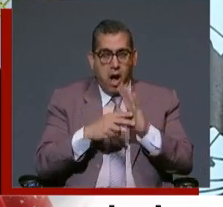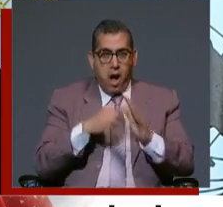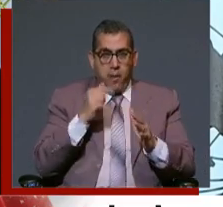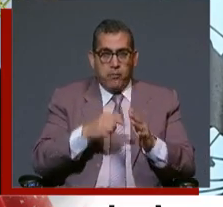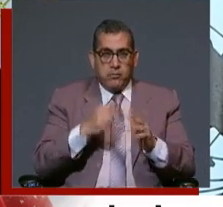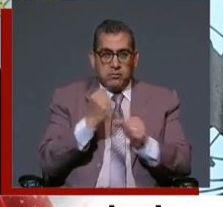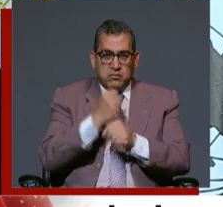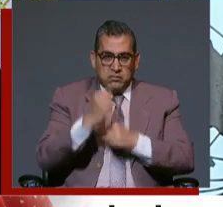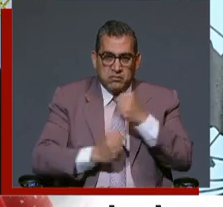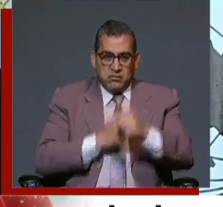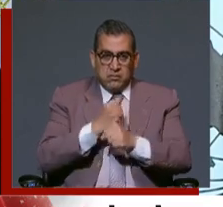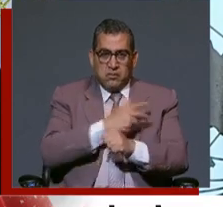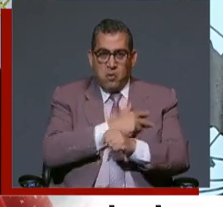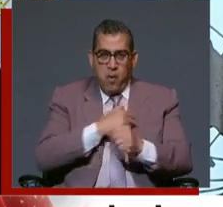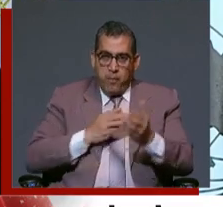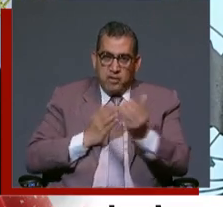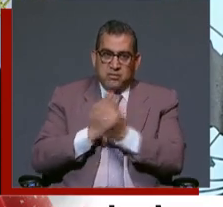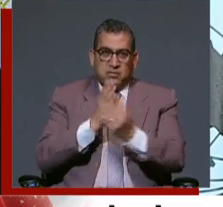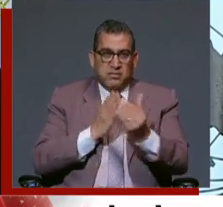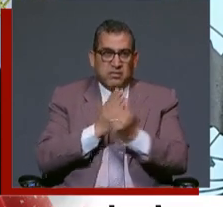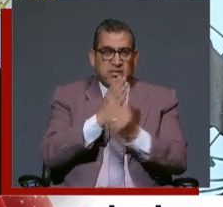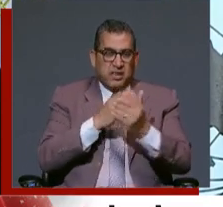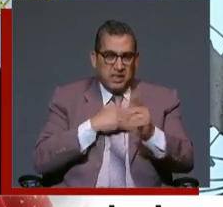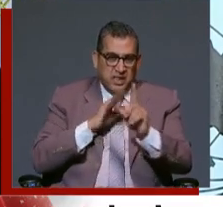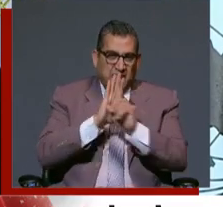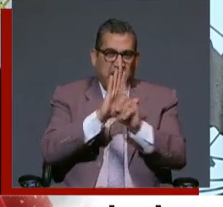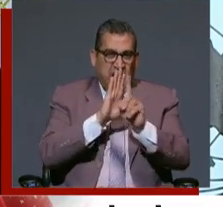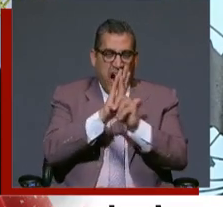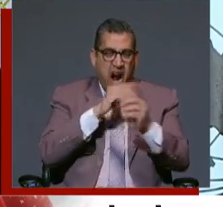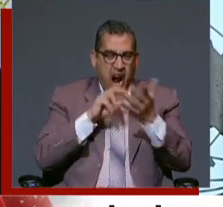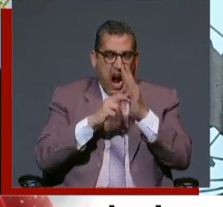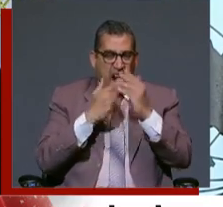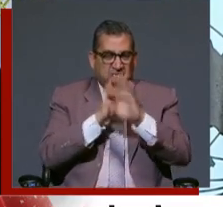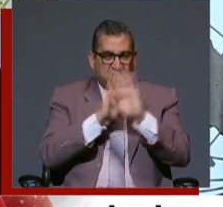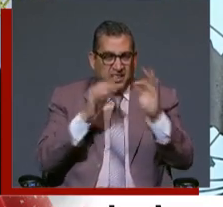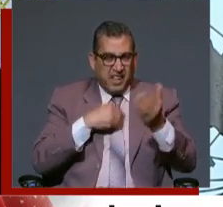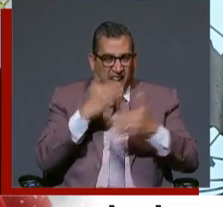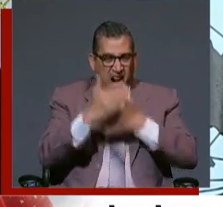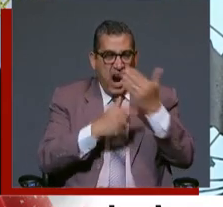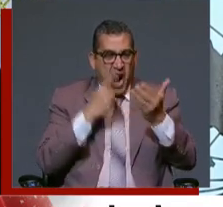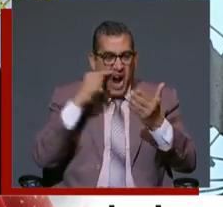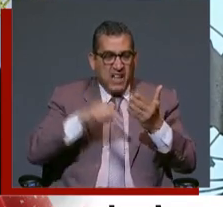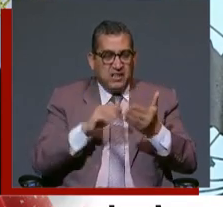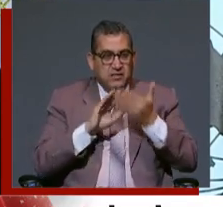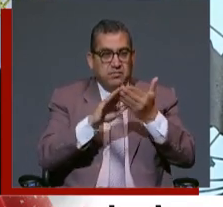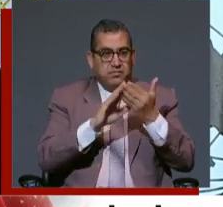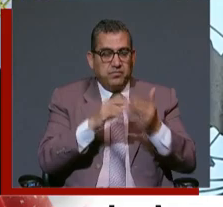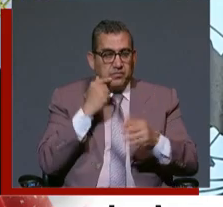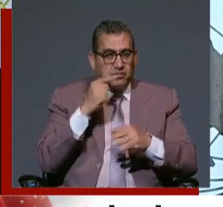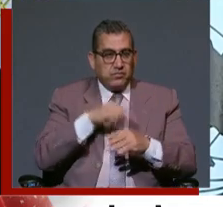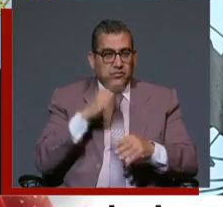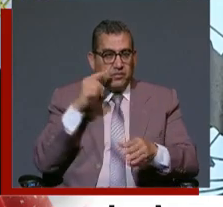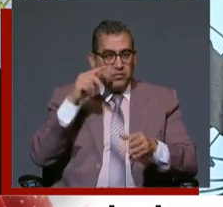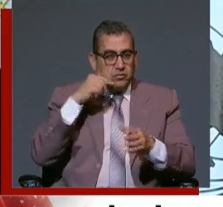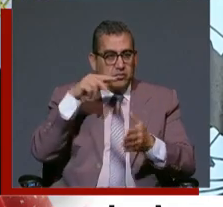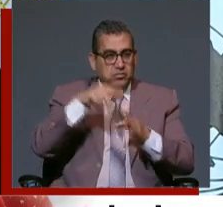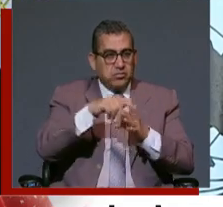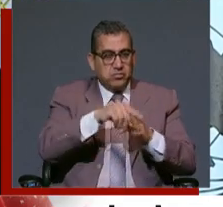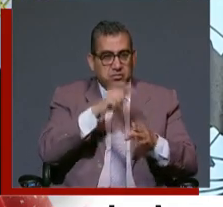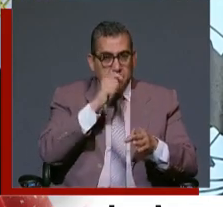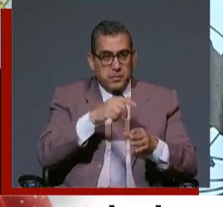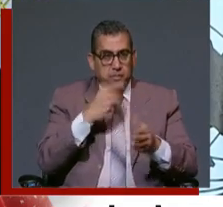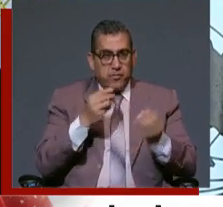جهود الحكومات لدعم السكان الذين يعيشون في حالة هشاشة وضعف في